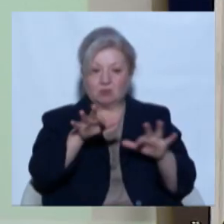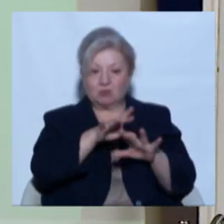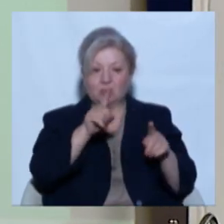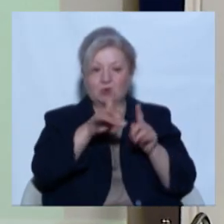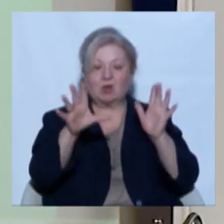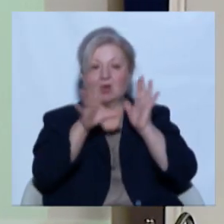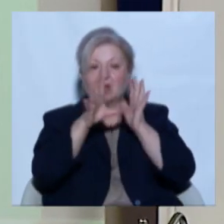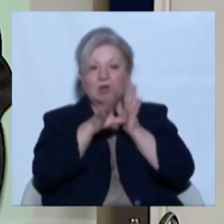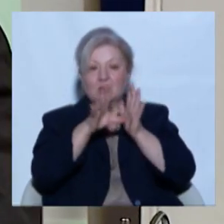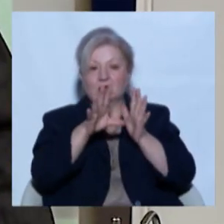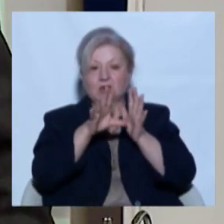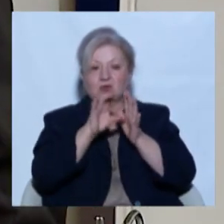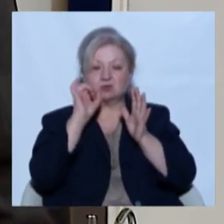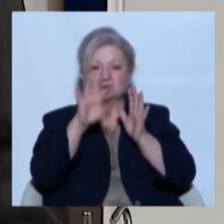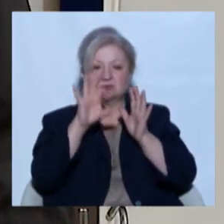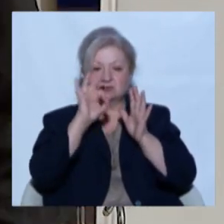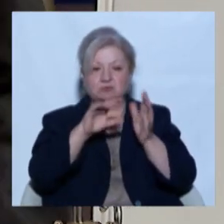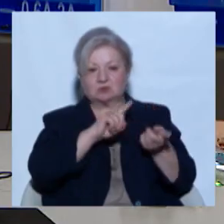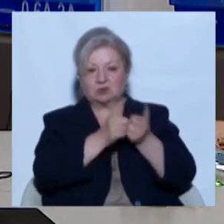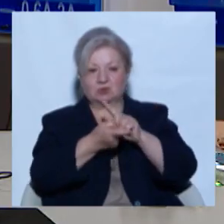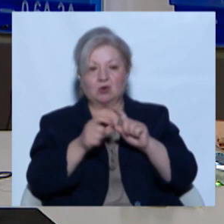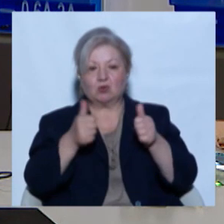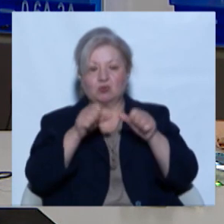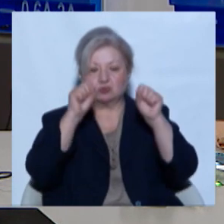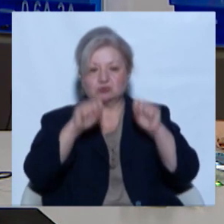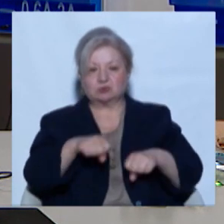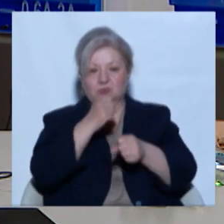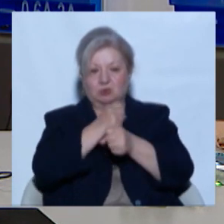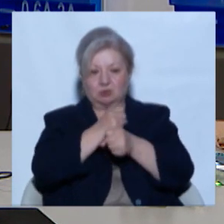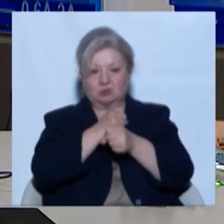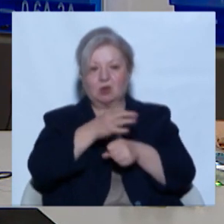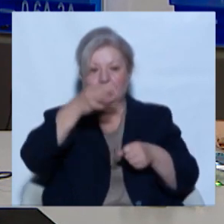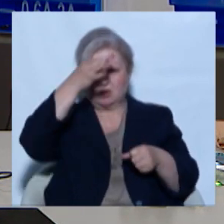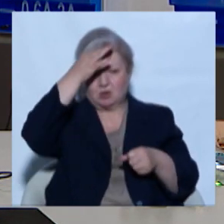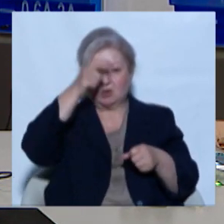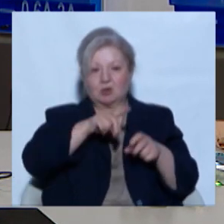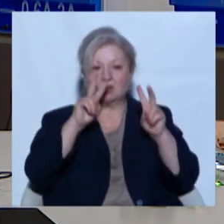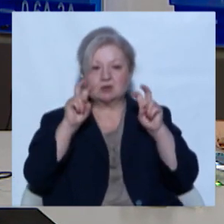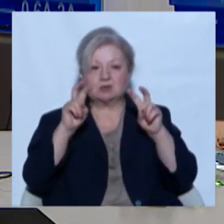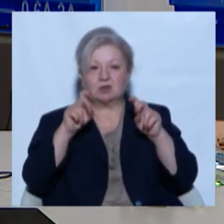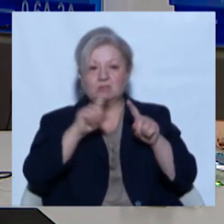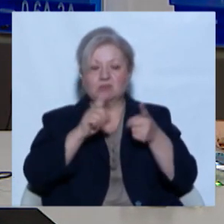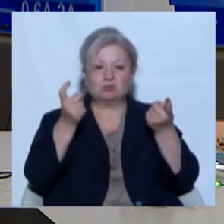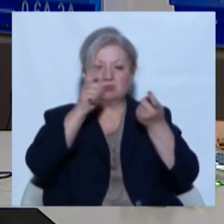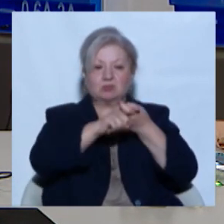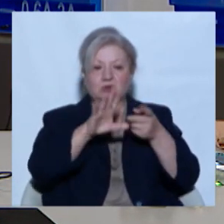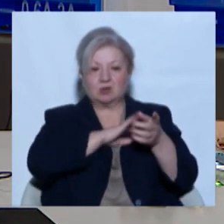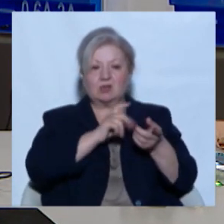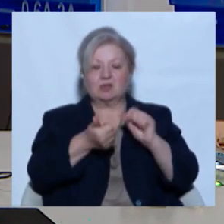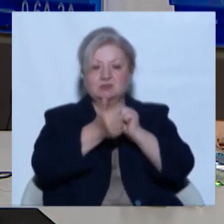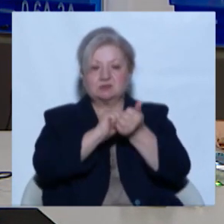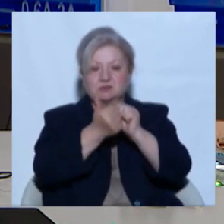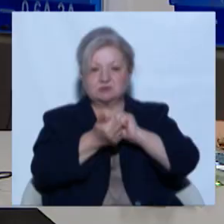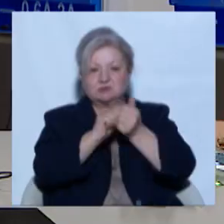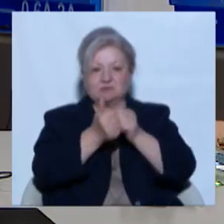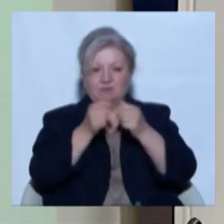გარდაიქმნეს. Როგორ არის ეს შესაძლებელი? გავიხსენოთ ის თემა, რომელიც ეხებოდა ცვლად წინაღობას. თითქოს რა